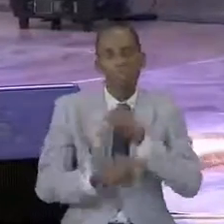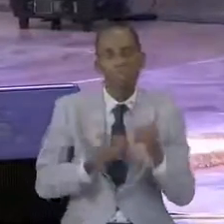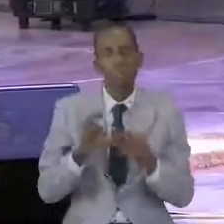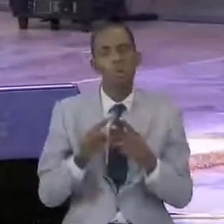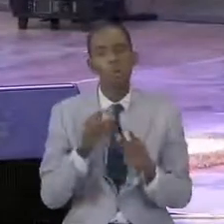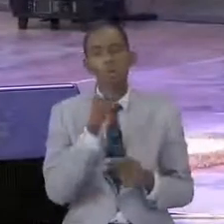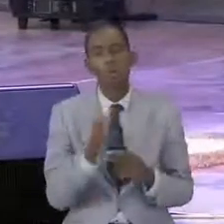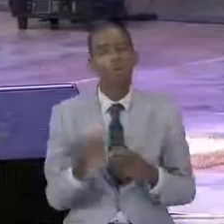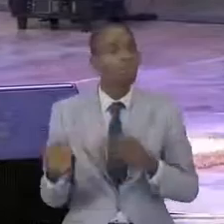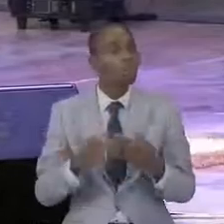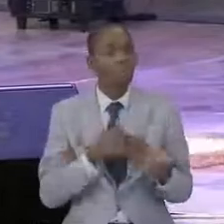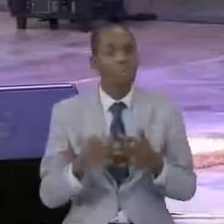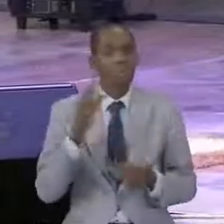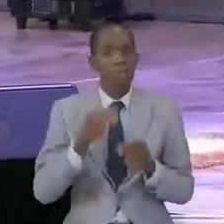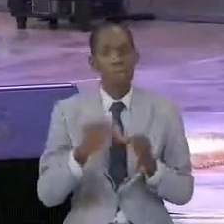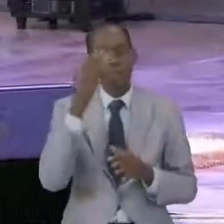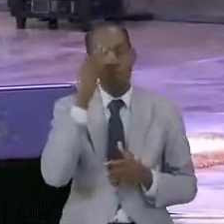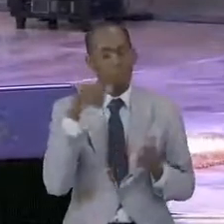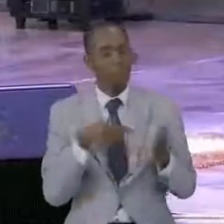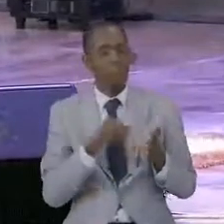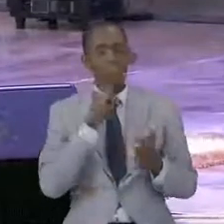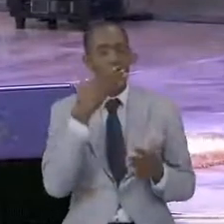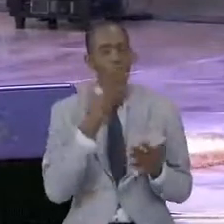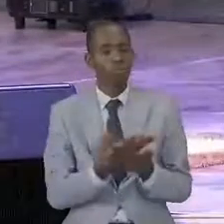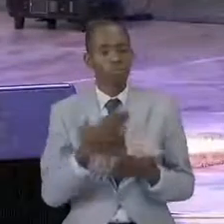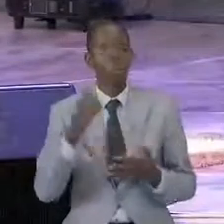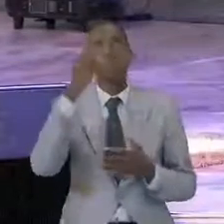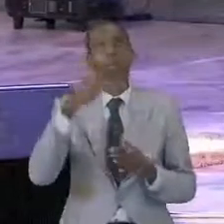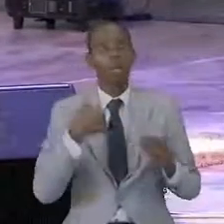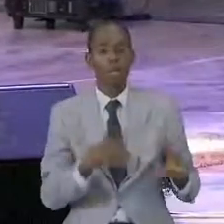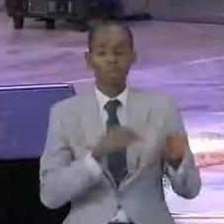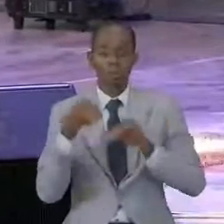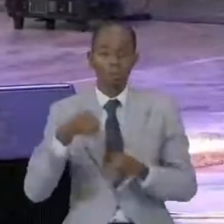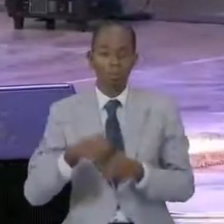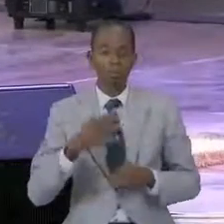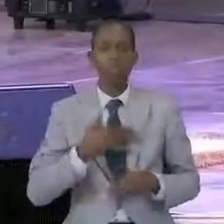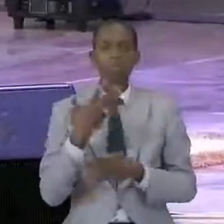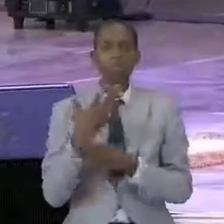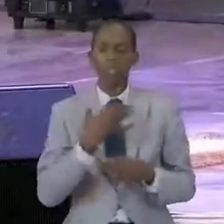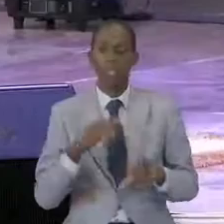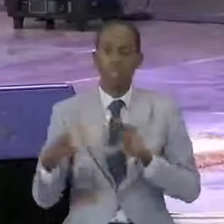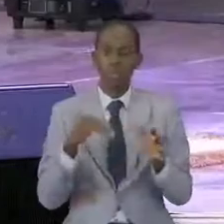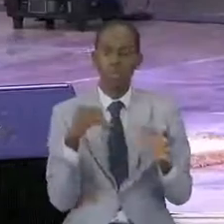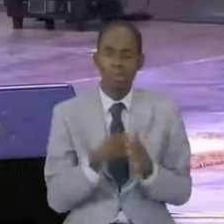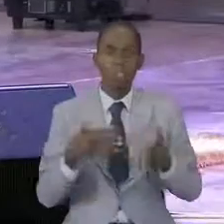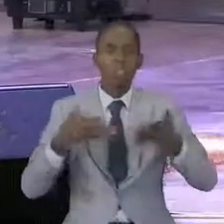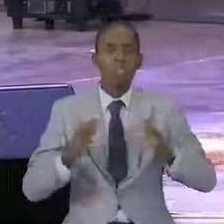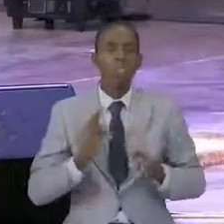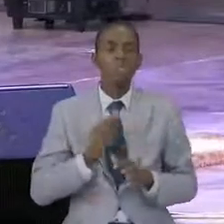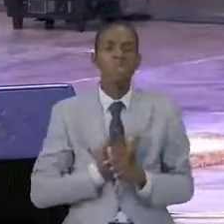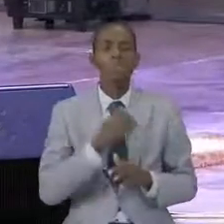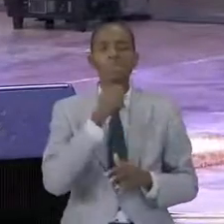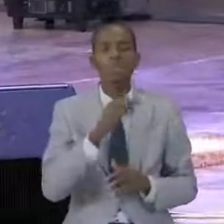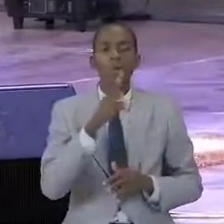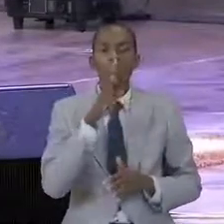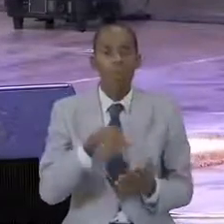arrive vous devez savoir que c'est la bonne chose que le Seigneur vous a confié à faire et vous le faites aider ne nous